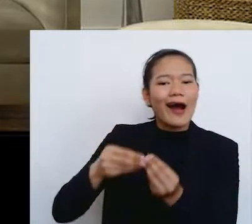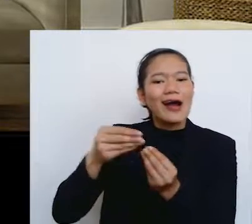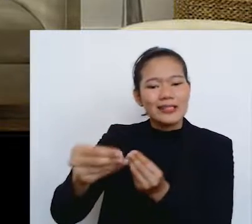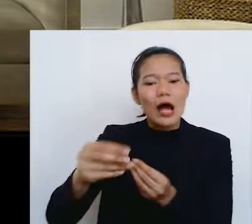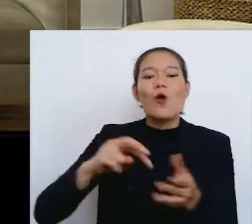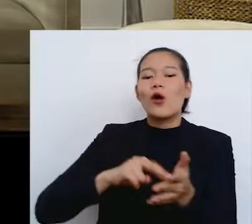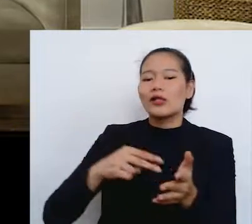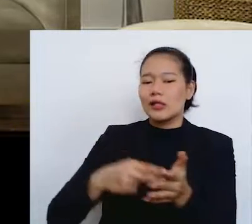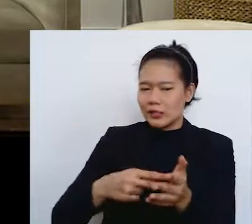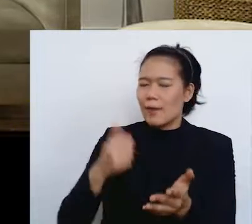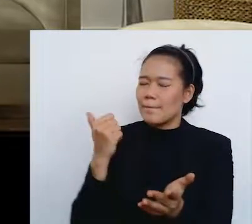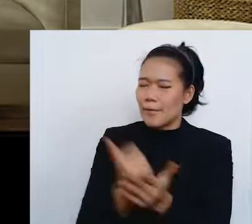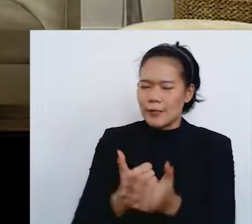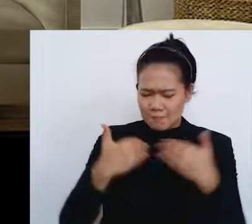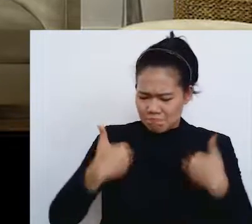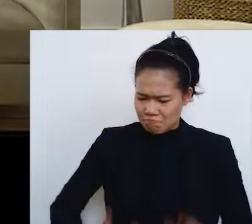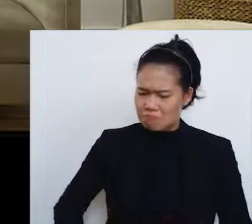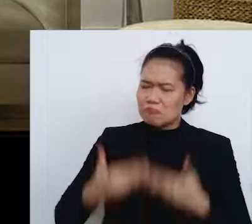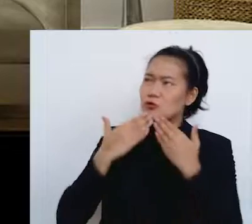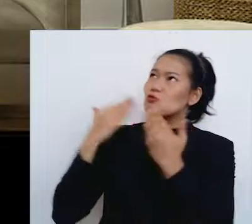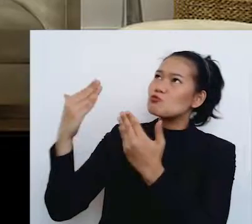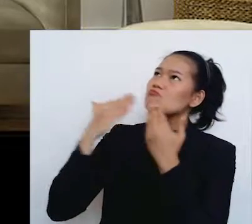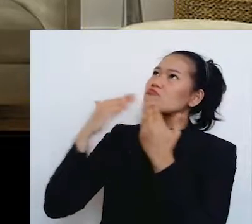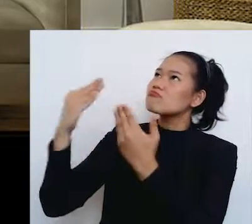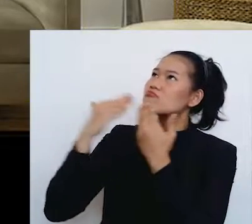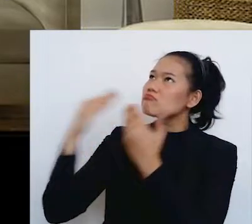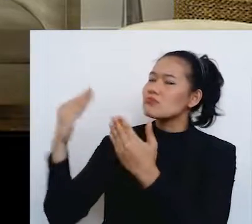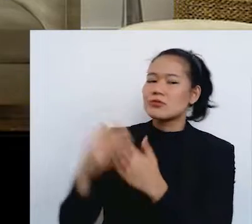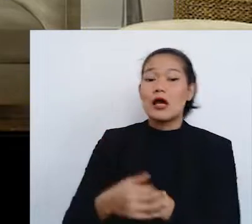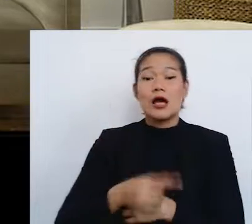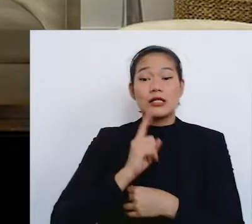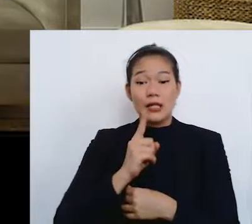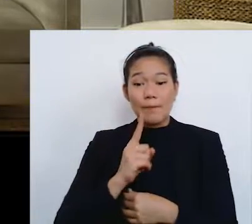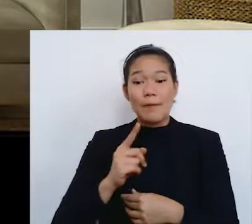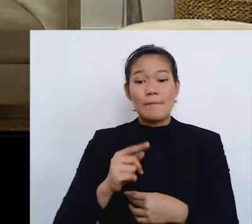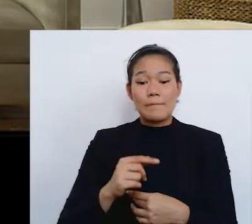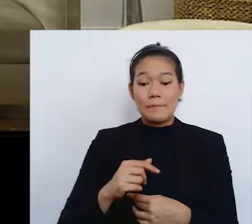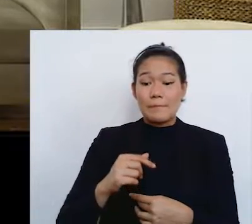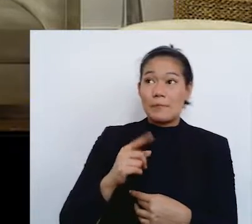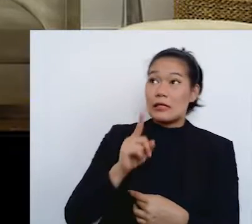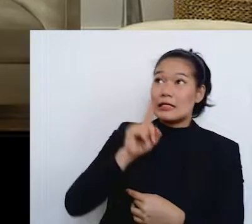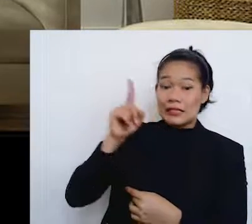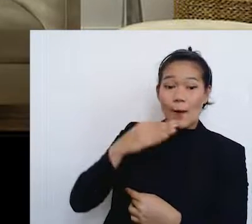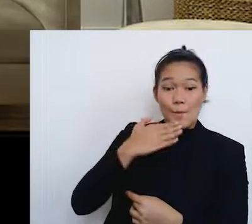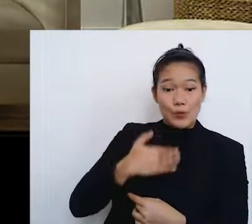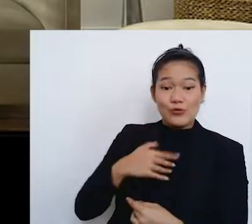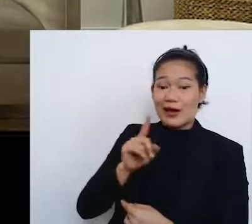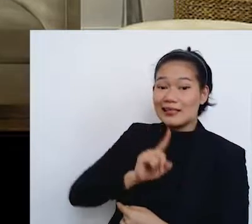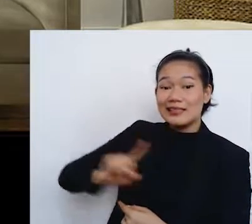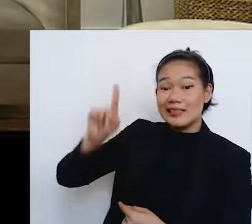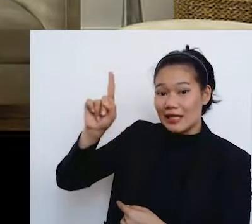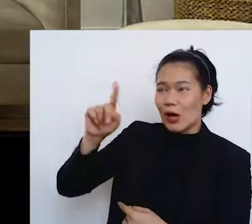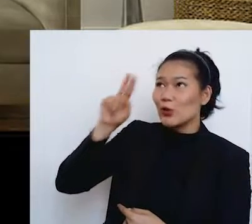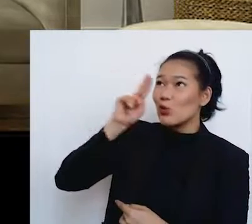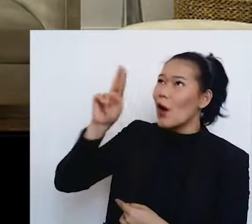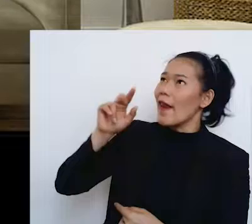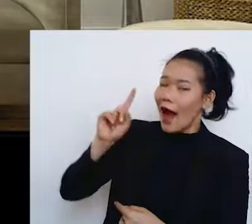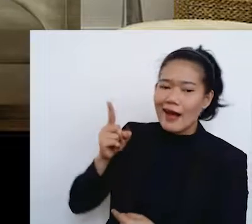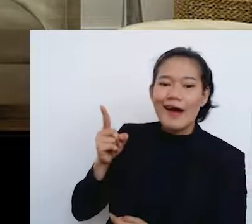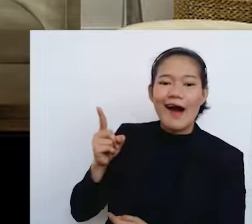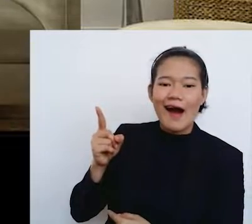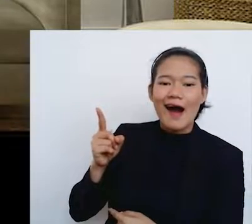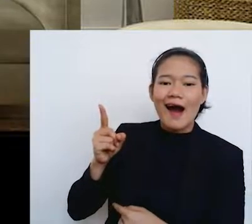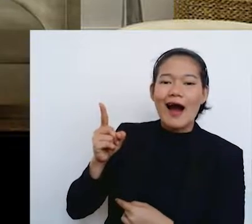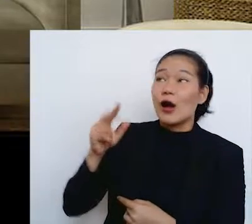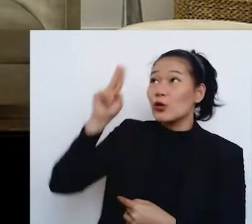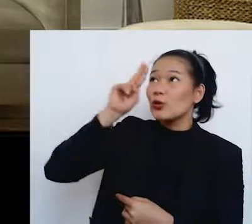kita akan bersyukur, ya. Karena dengan kita memiliki Dia, dengan kita memiliki